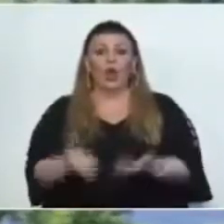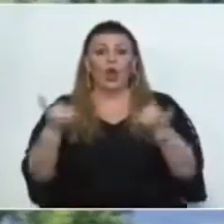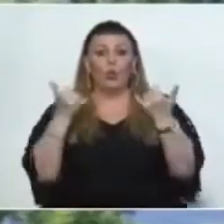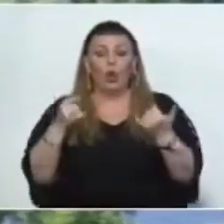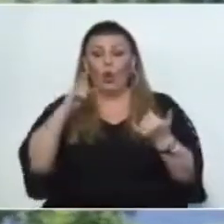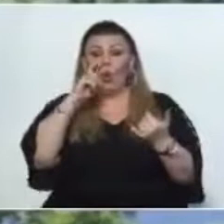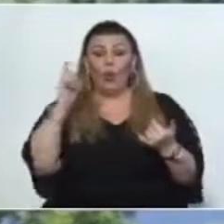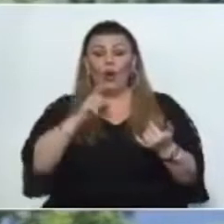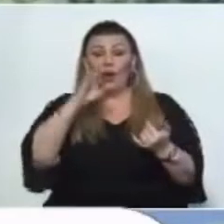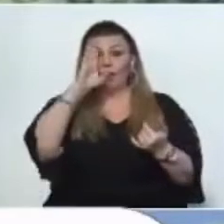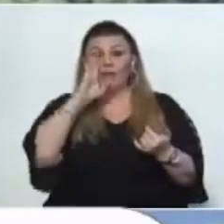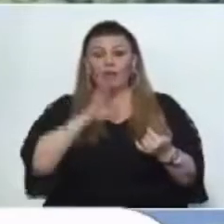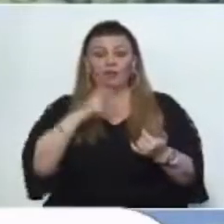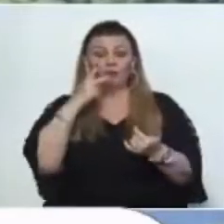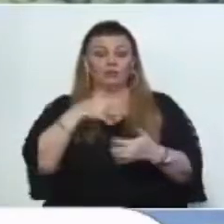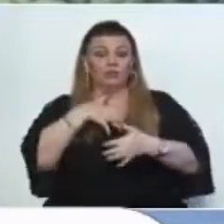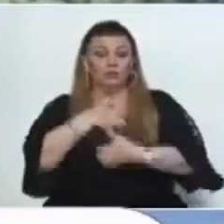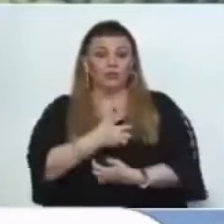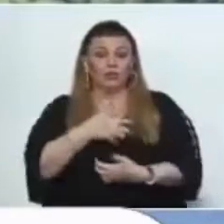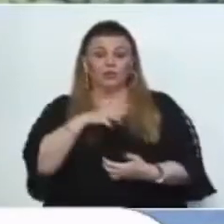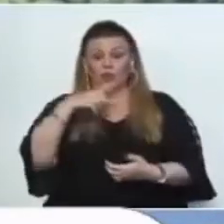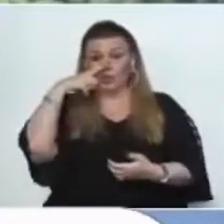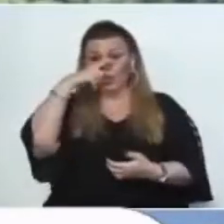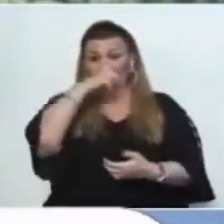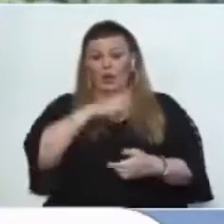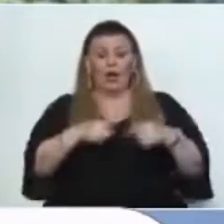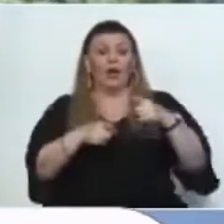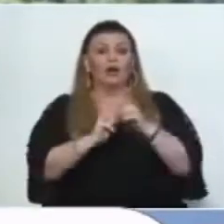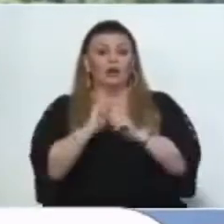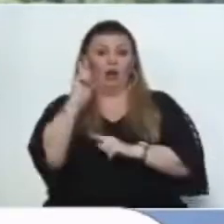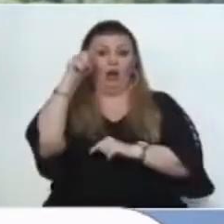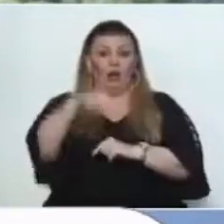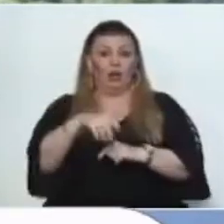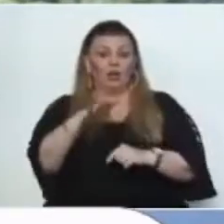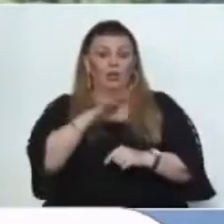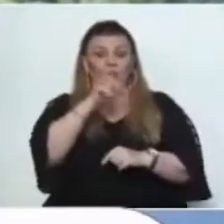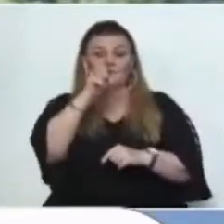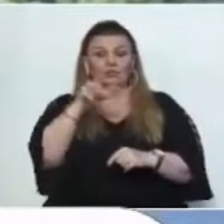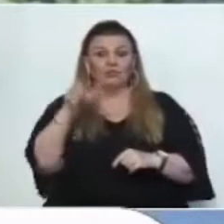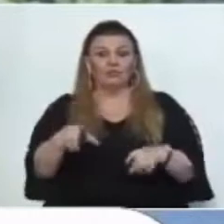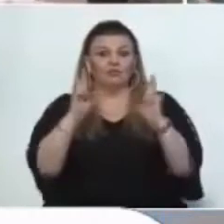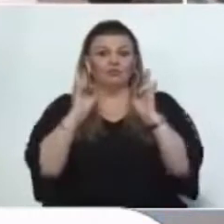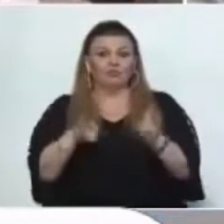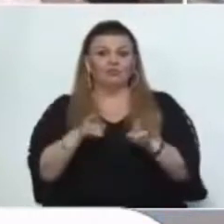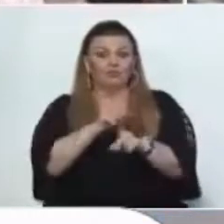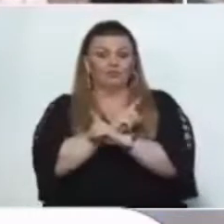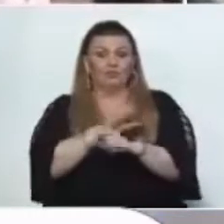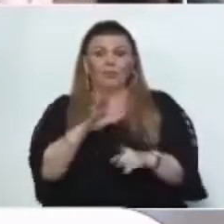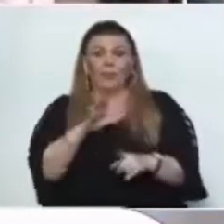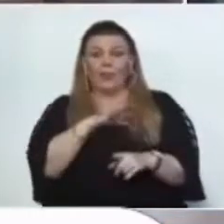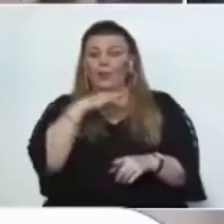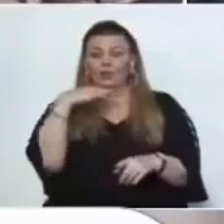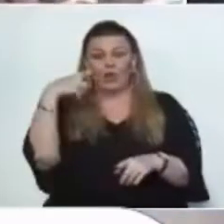Bu gün Ukrayna səhərini yenə də acı xəbərlərlə açdı. Yenə də raket zərbələri, yenə də mülki şəxslərin həlak olması.